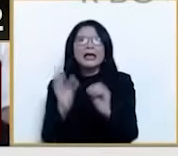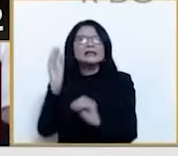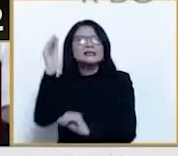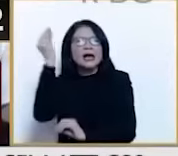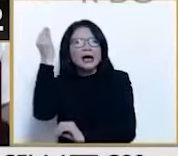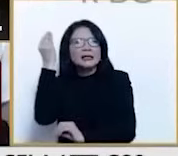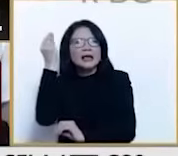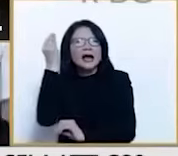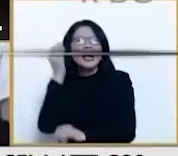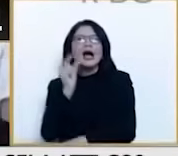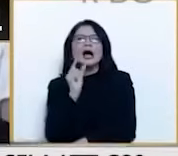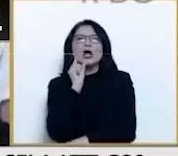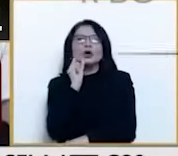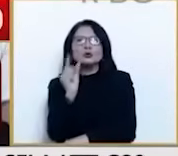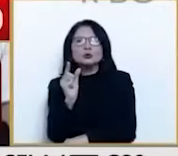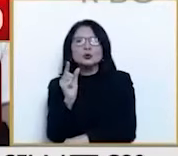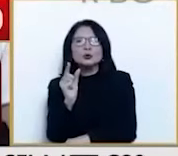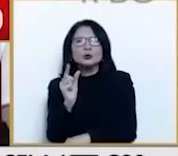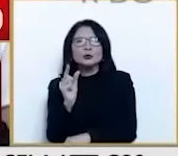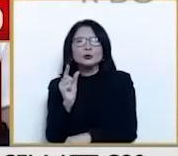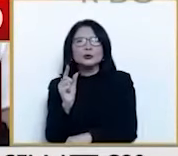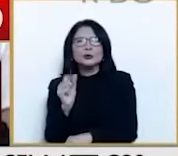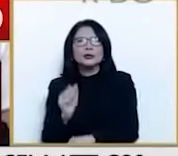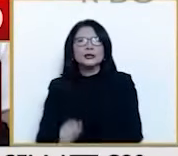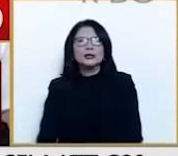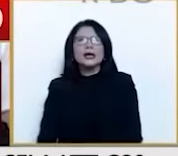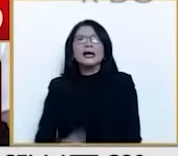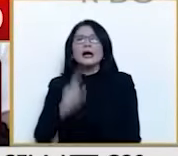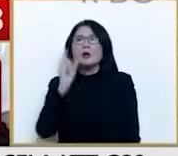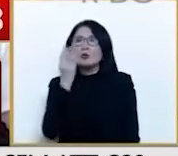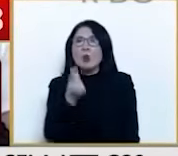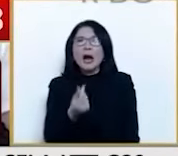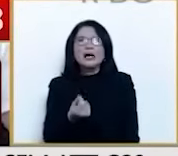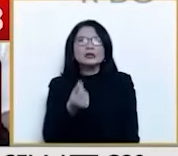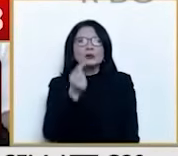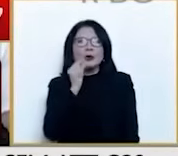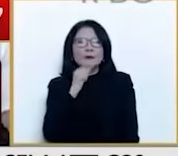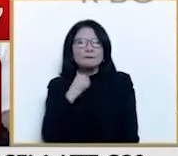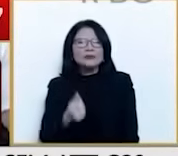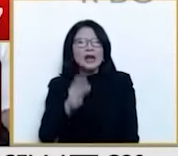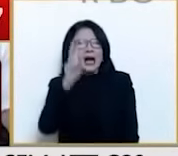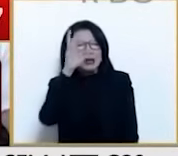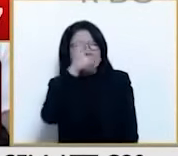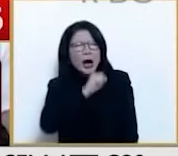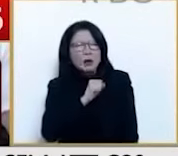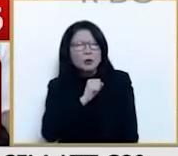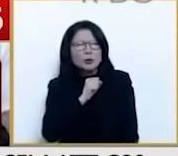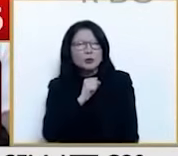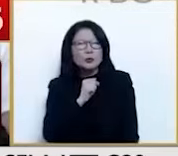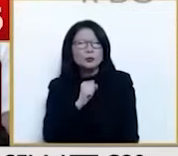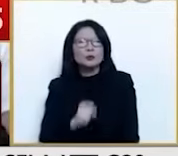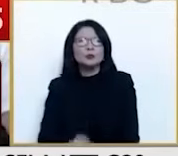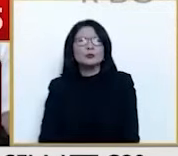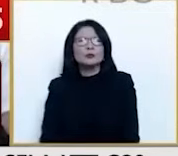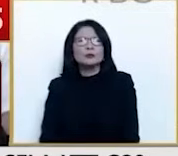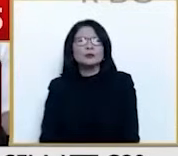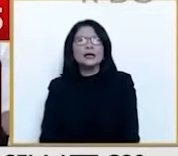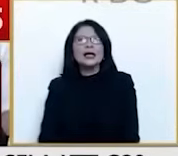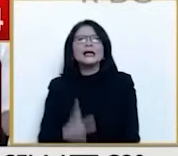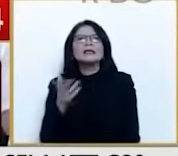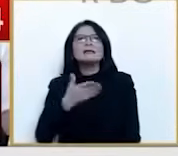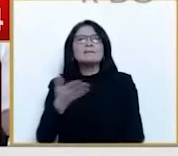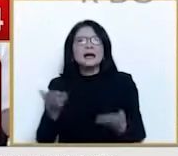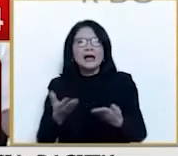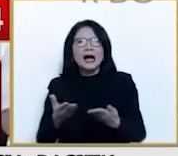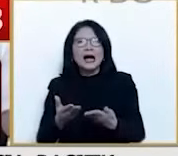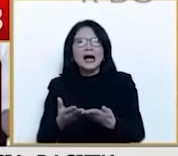Jakarta akan dibikin inovatif, setiap sennya bisa di-tracking untuk mengurangi karbon, ujung-ujungnya